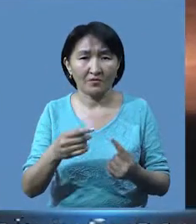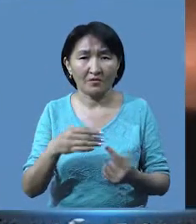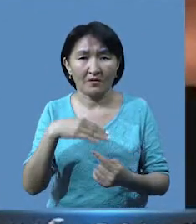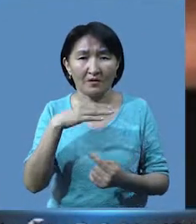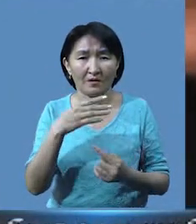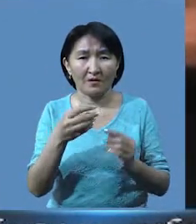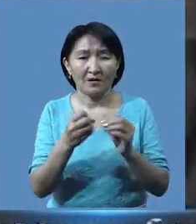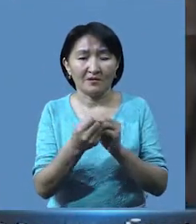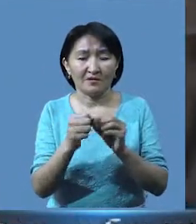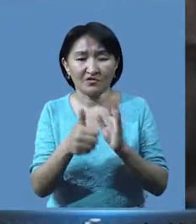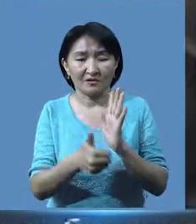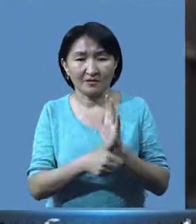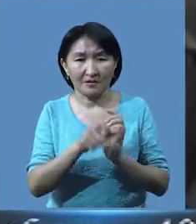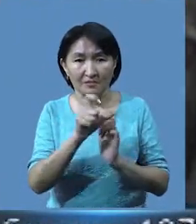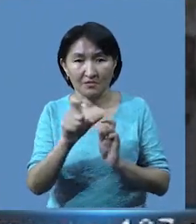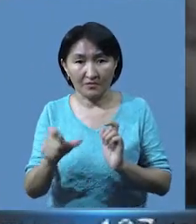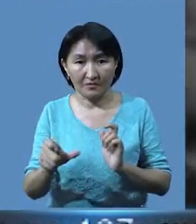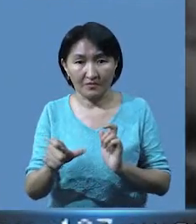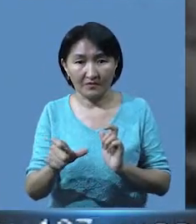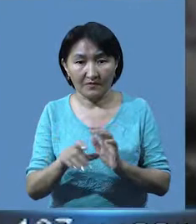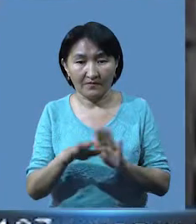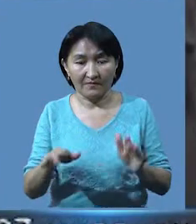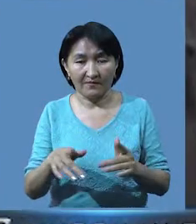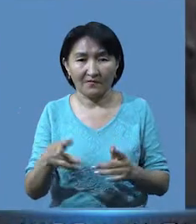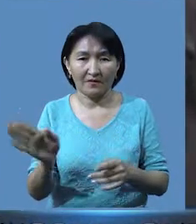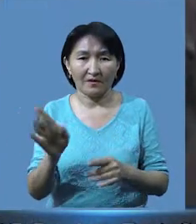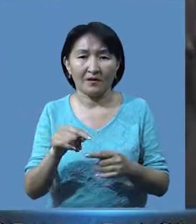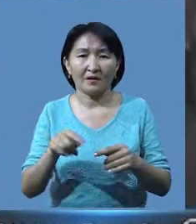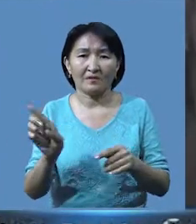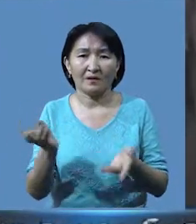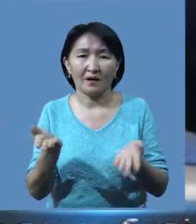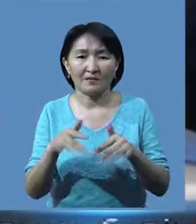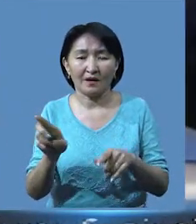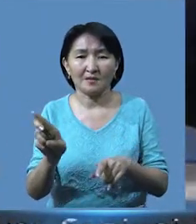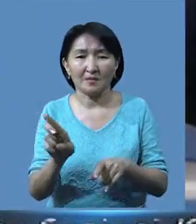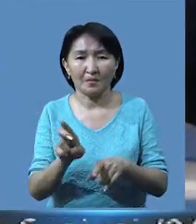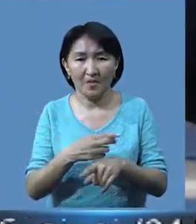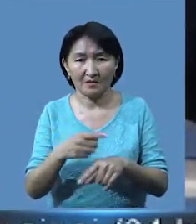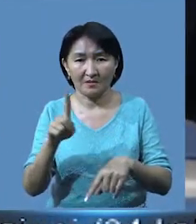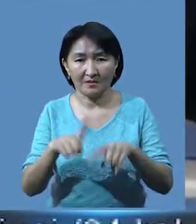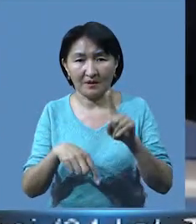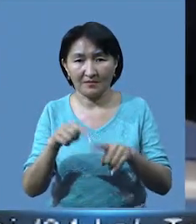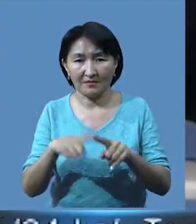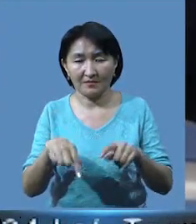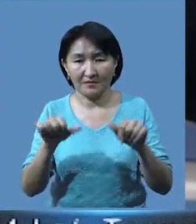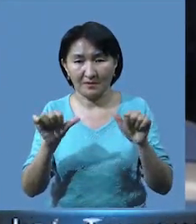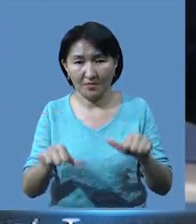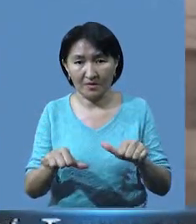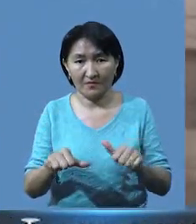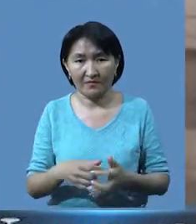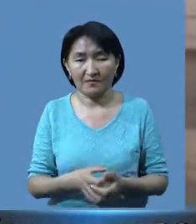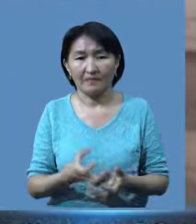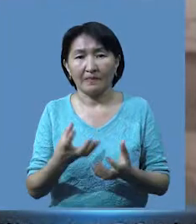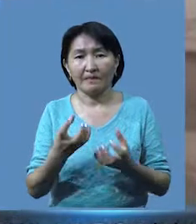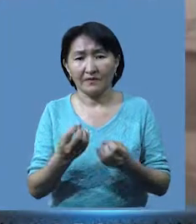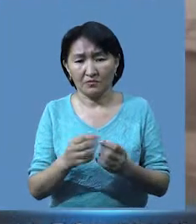қамқорлық құқығынан айырылған. Жол көлік оқиғаларының саны да көңіл қуантпайды. 18%-ға өсіп отыр. Жыл басынан бері көліктерден жарақат